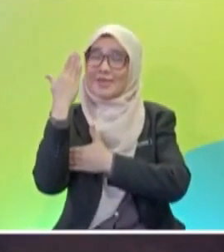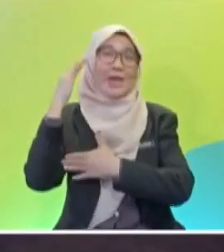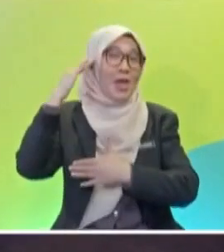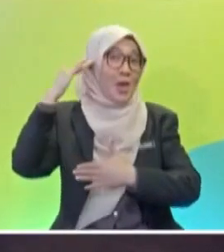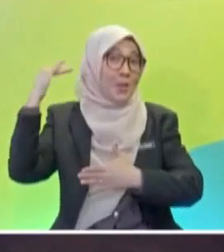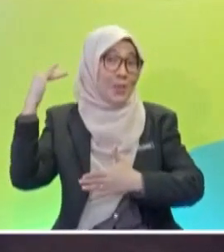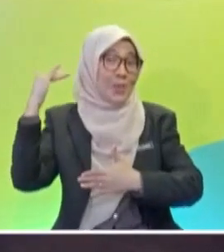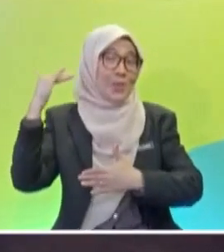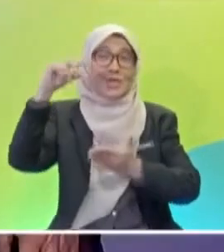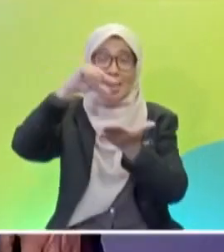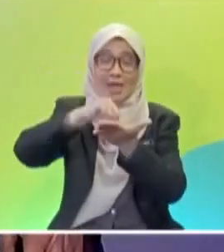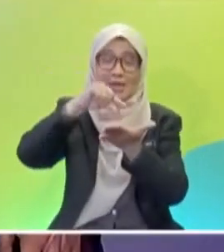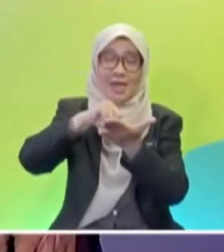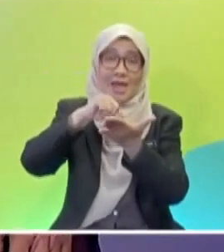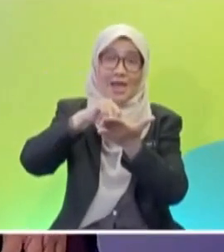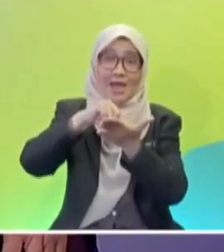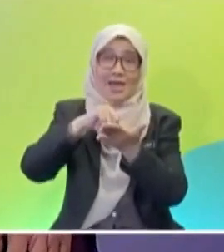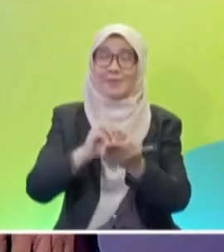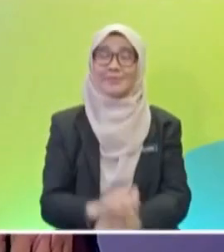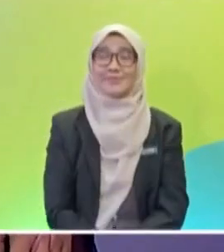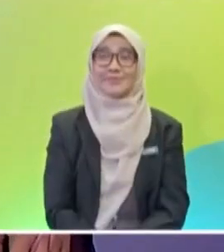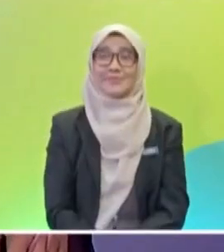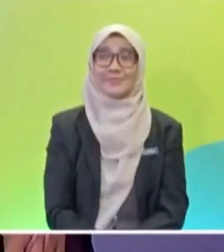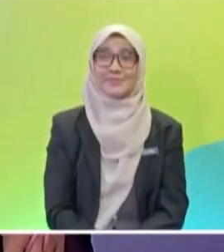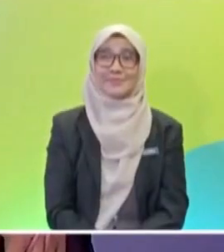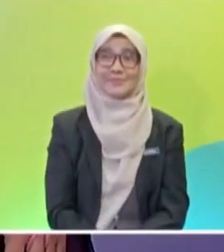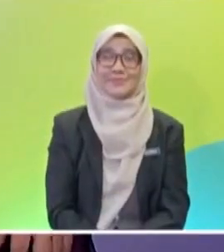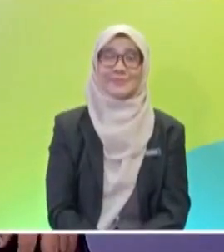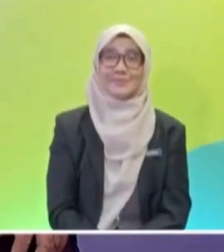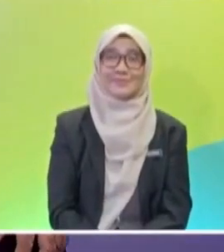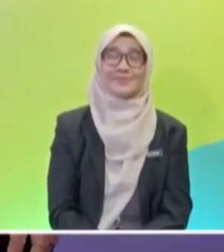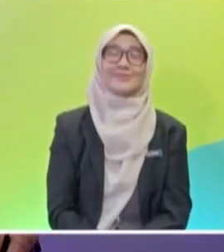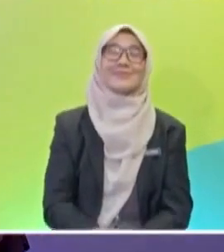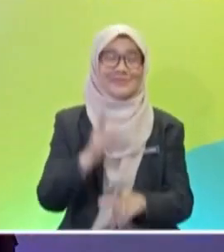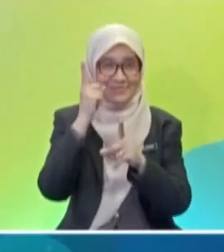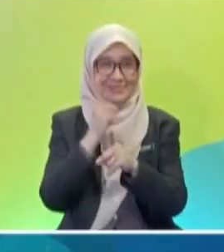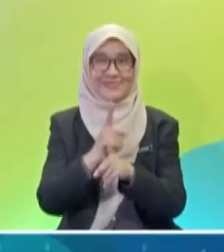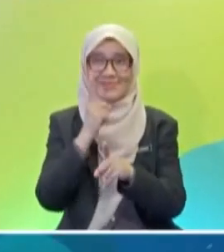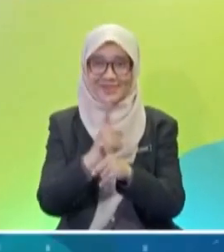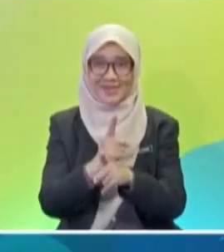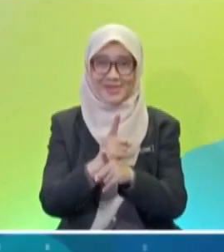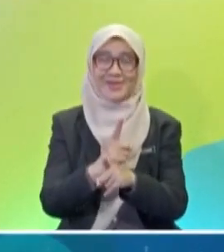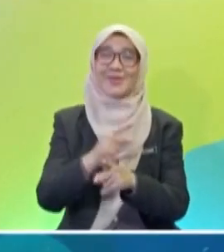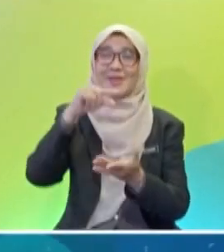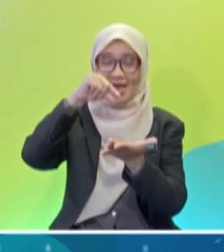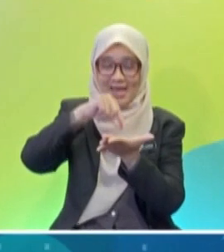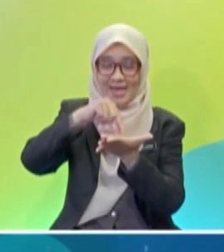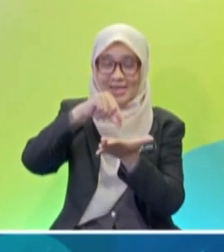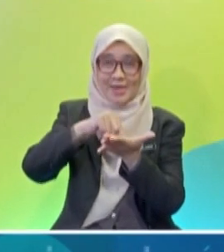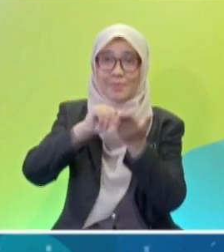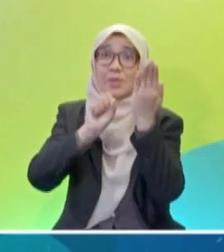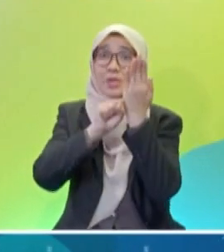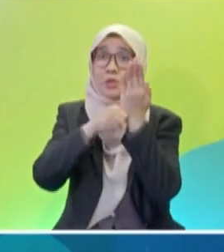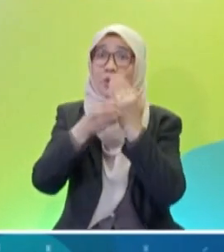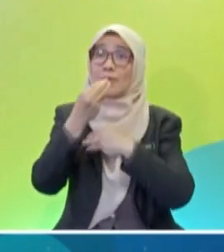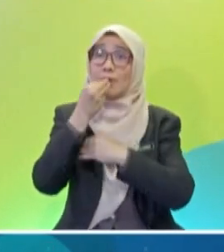Oke baik kita lihat jawabannya betul ke salah ya betul ayam Oke sungguh